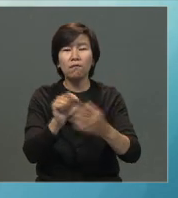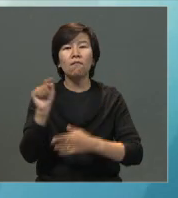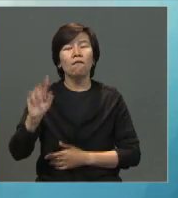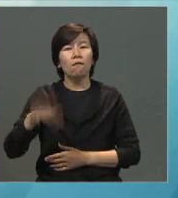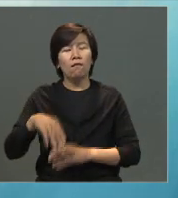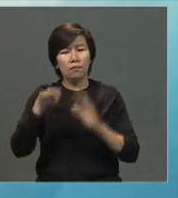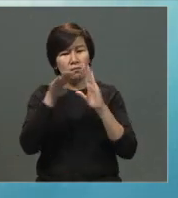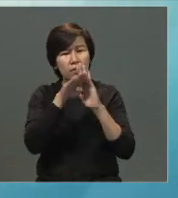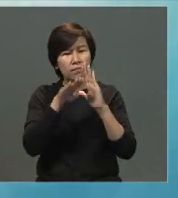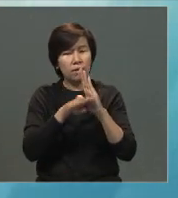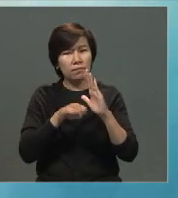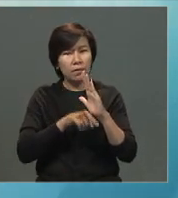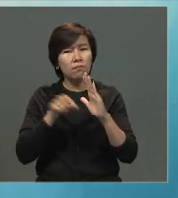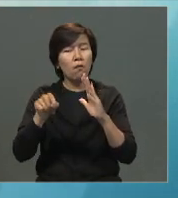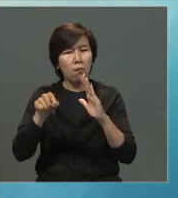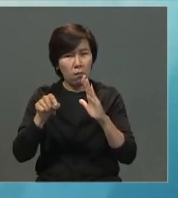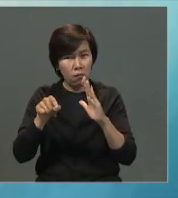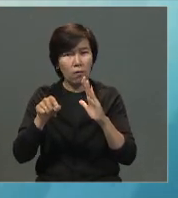มีการผ่อนคลายการเดินทางเข้ามาในราชอาณาจักรของชาวต่างชาติวันนี้พูดคุยกันแล้วครับหน้าสไลด์แผ่นนี้สามารถทำได้เลยนะครับณบัดนาวแล้วบัดเดี๋ยวนี้นะครับที่ภาษาละครก็พูดกันอย่างนี้ก็คือคำได้เล็กก็คือกลุ่มคนที่ลงทะเบียนกันแล้วตอนนี้นะฮะมีกลุ่มเป้าหมายที่ตอบครับมาตรการStage